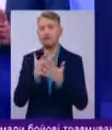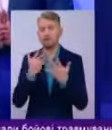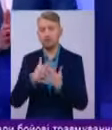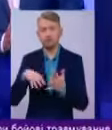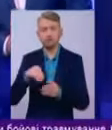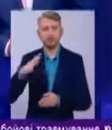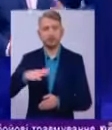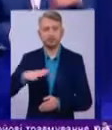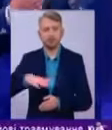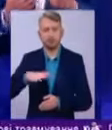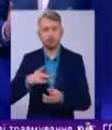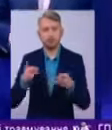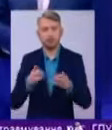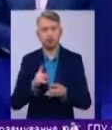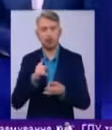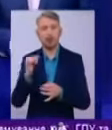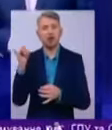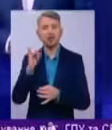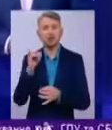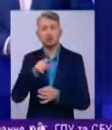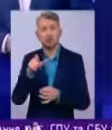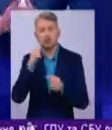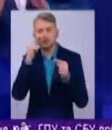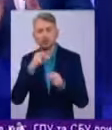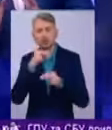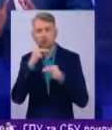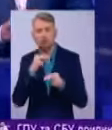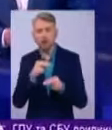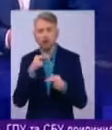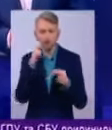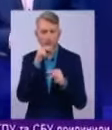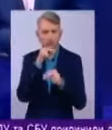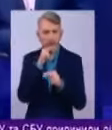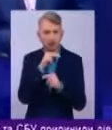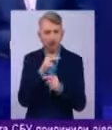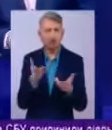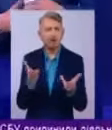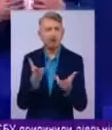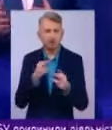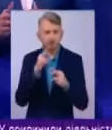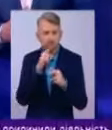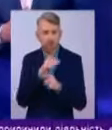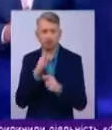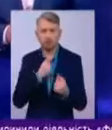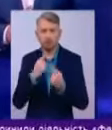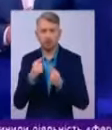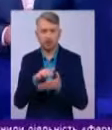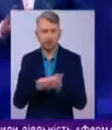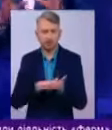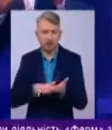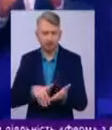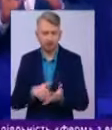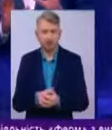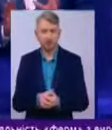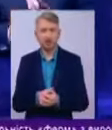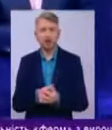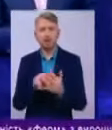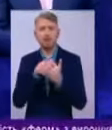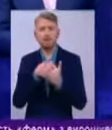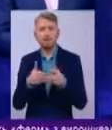безперечно, потрібний. Але історики вже звернули увагу на деякі помилки. Які саме будемо говорити далі? Власне, бій